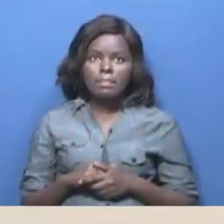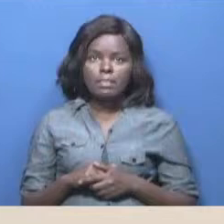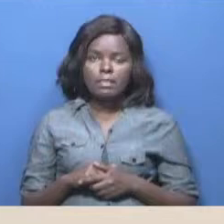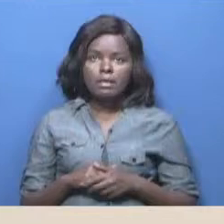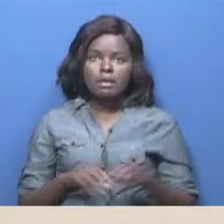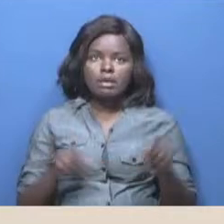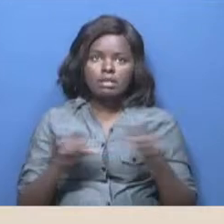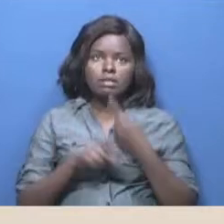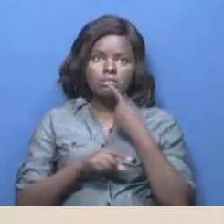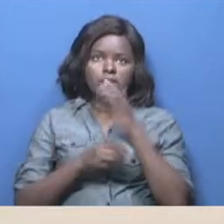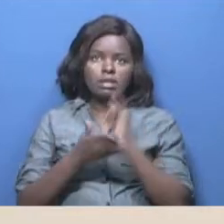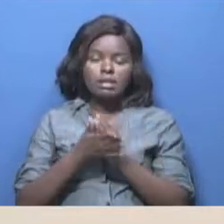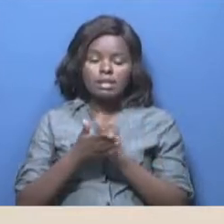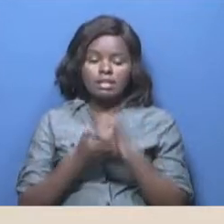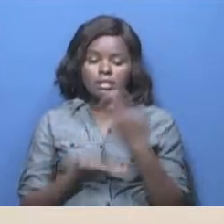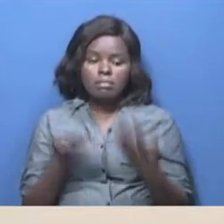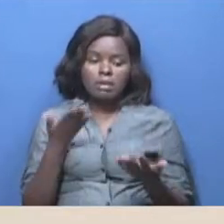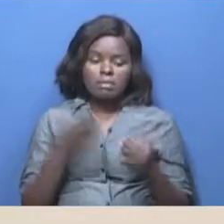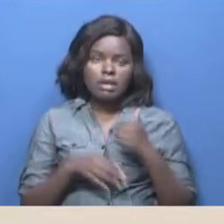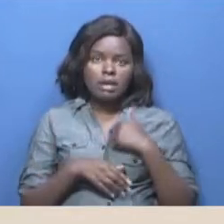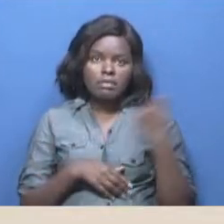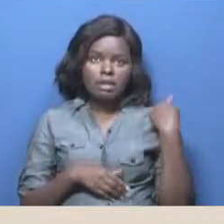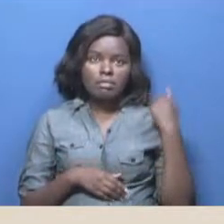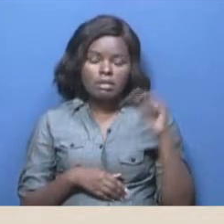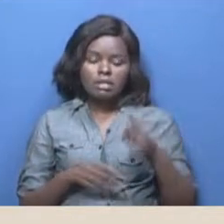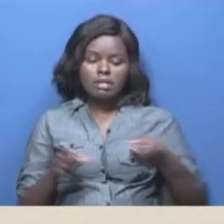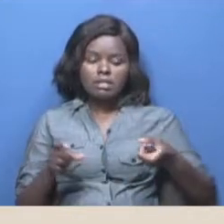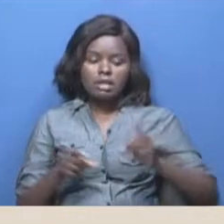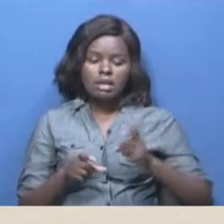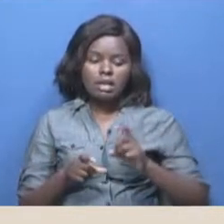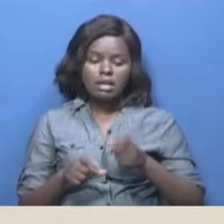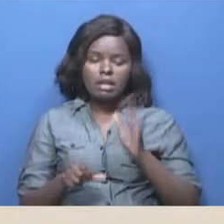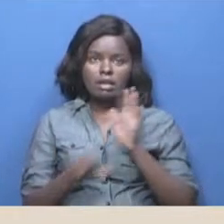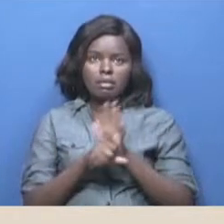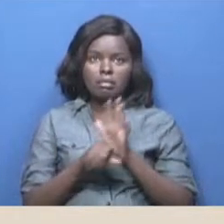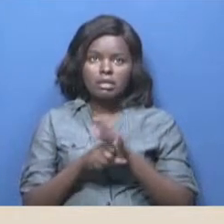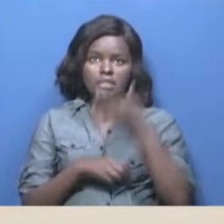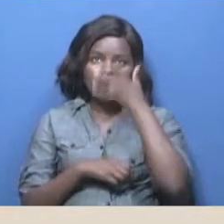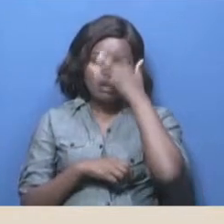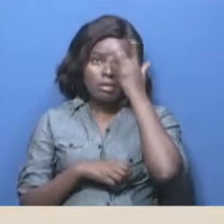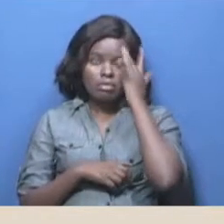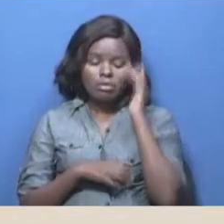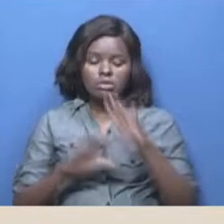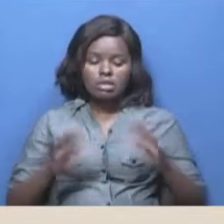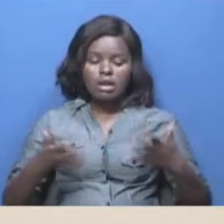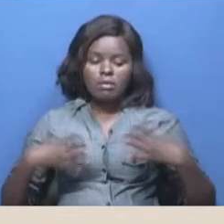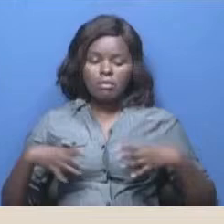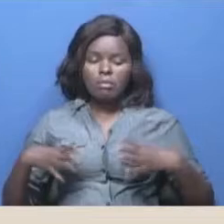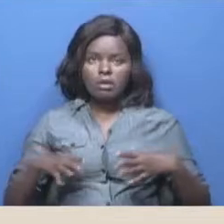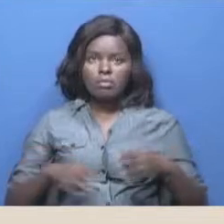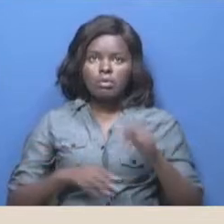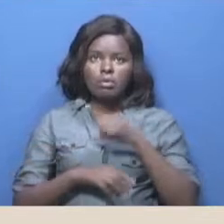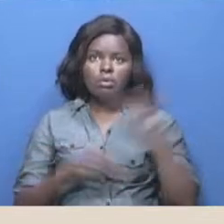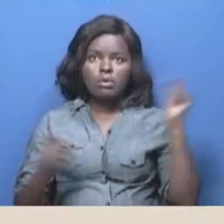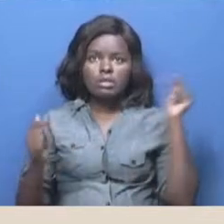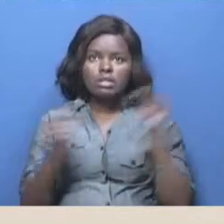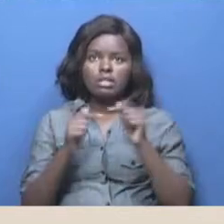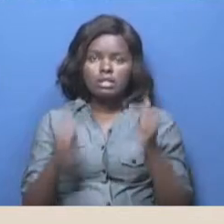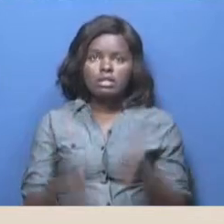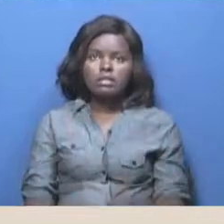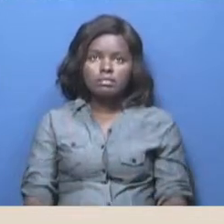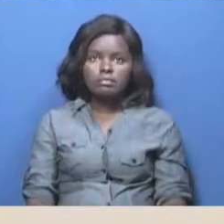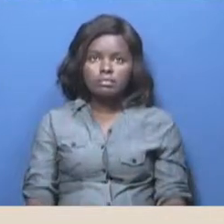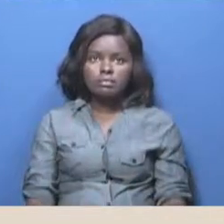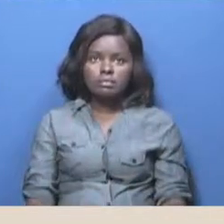mbere na kuga atĩ kwaya gũkorwo namba ĩno ĩrongerereka na njĩra nene kumana na ũrĩa andũ mareyumĩria gũthimwo, tondũ